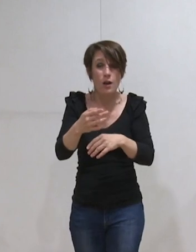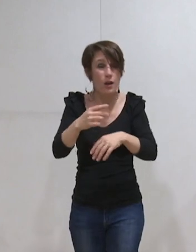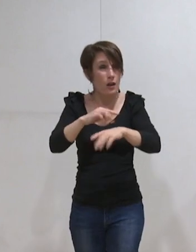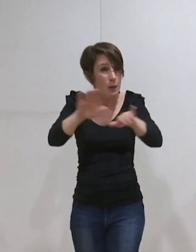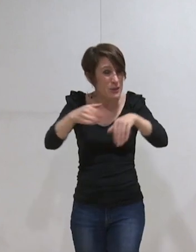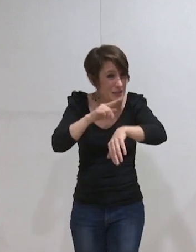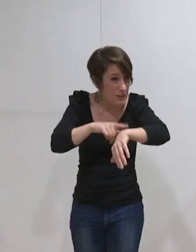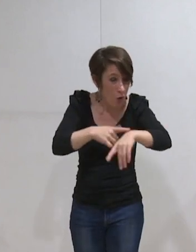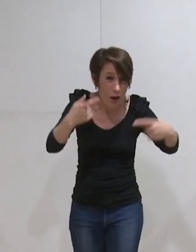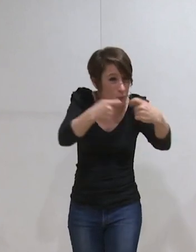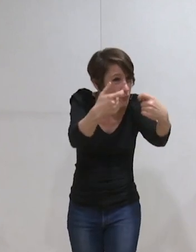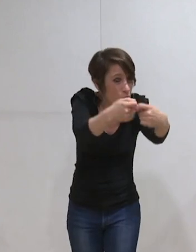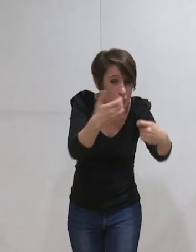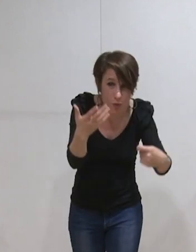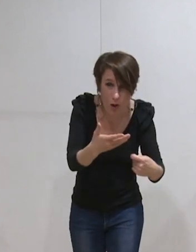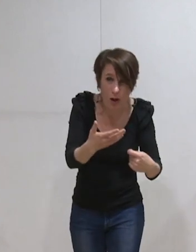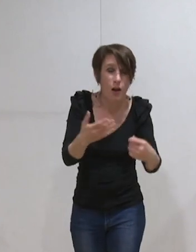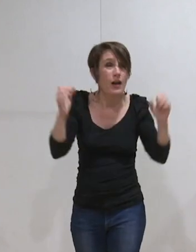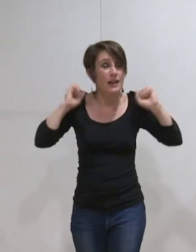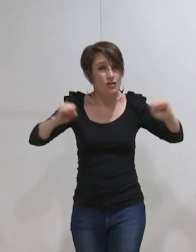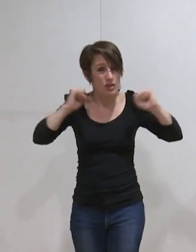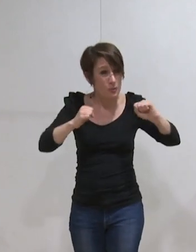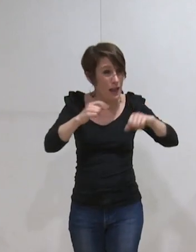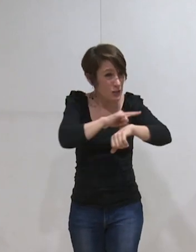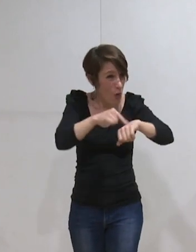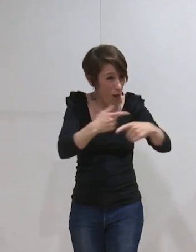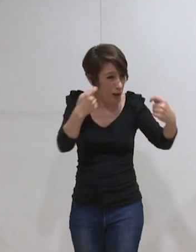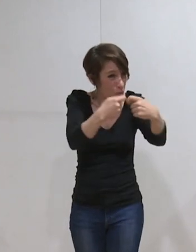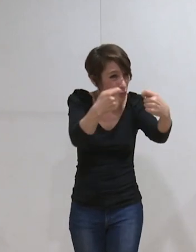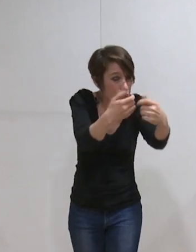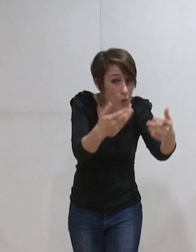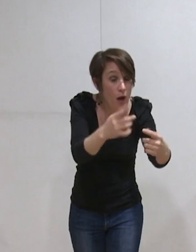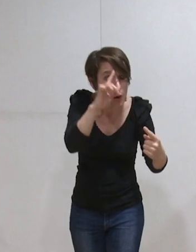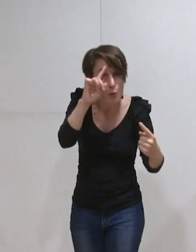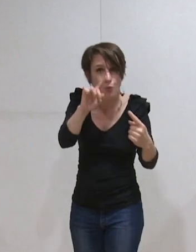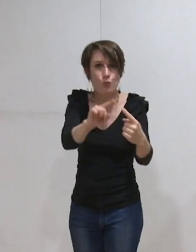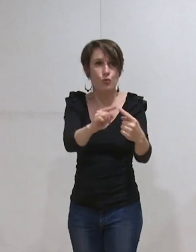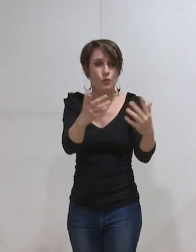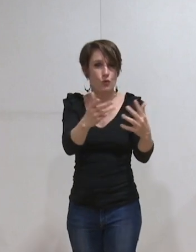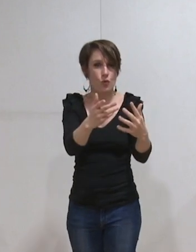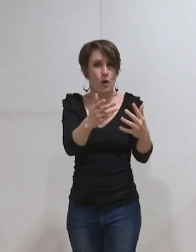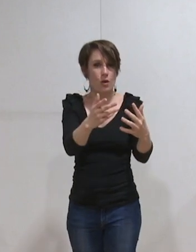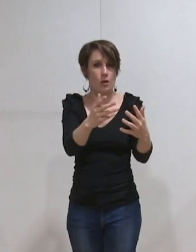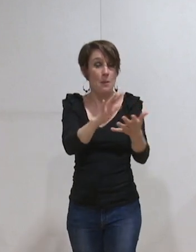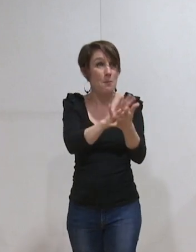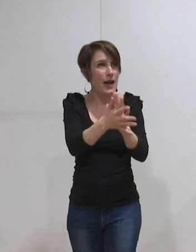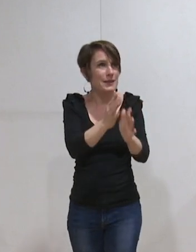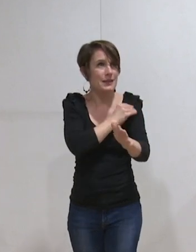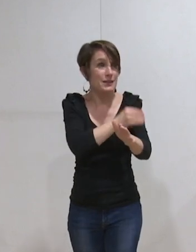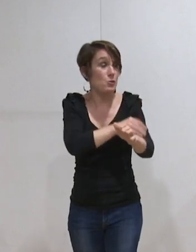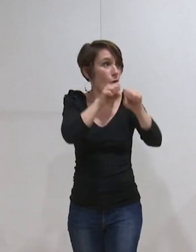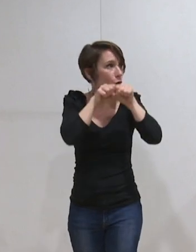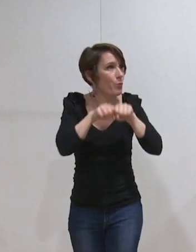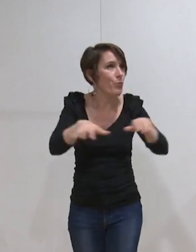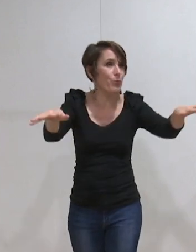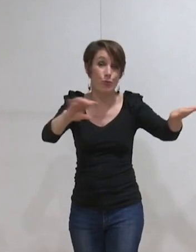gymnase pas afin de créer les conditions d'une pratique au sein de la ville partout